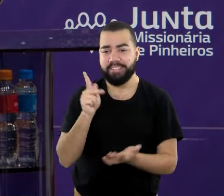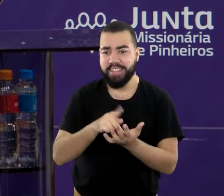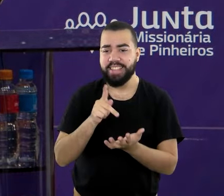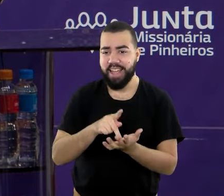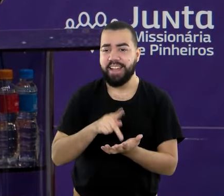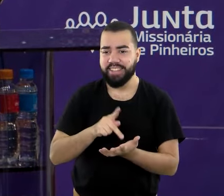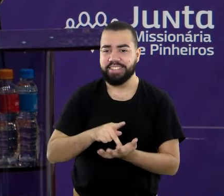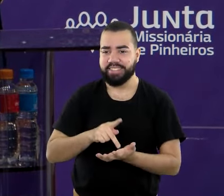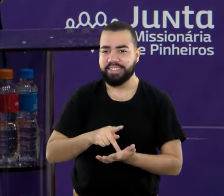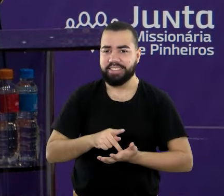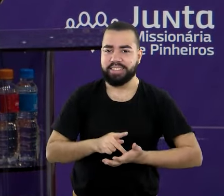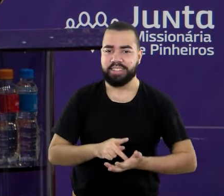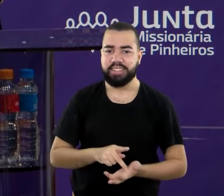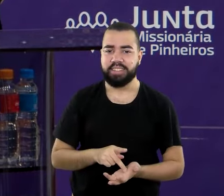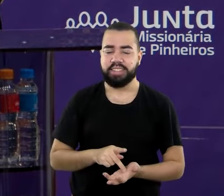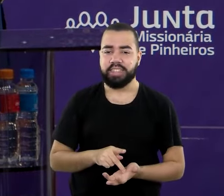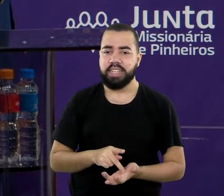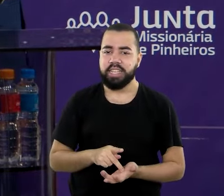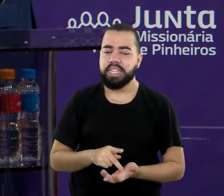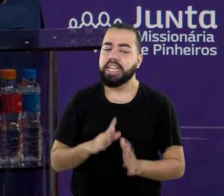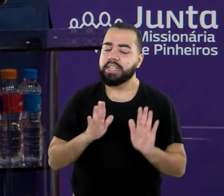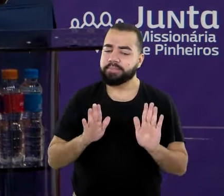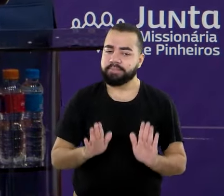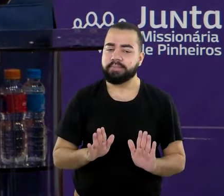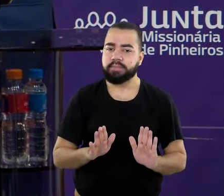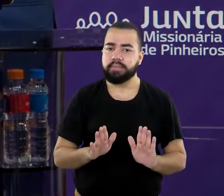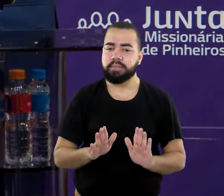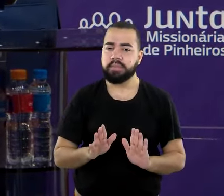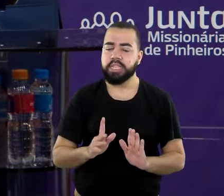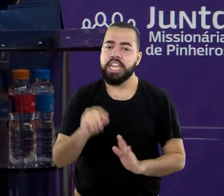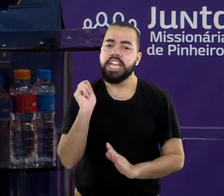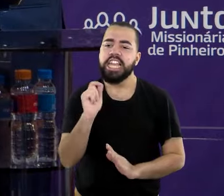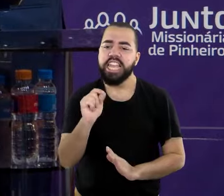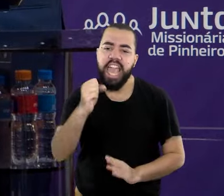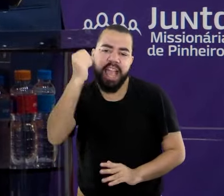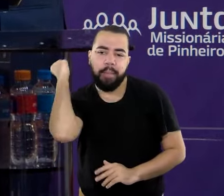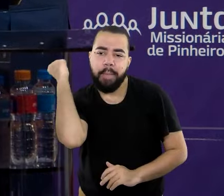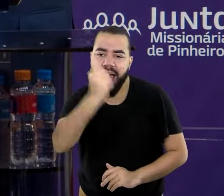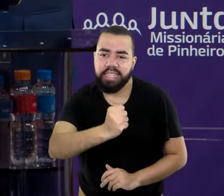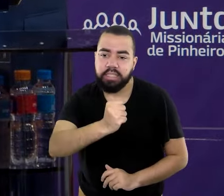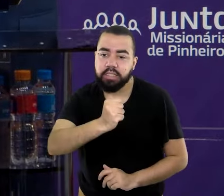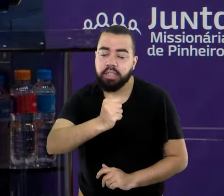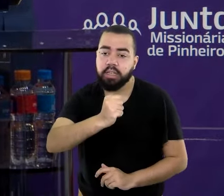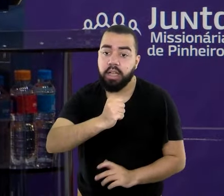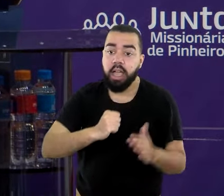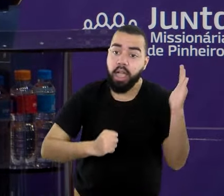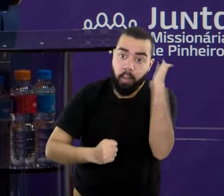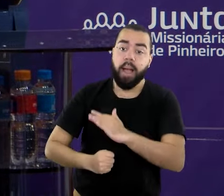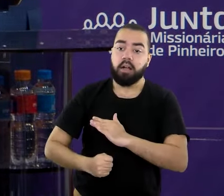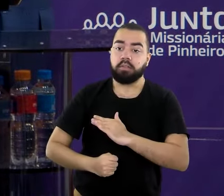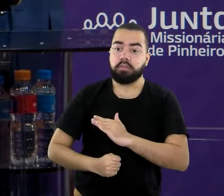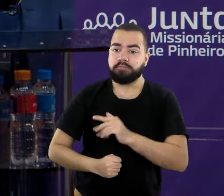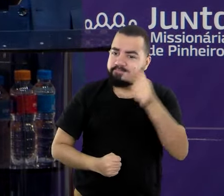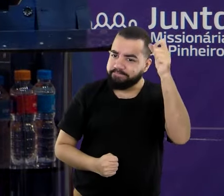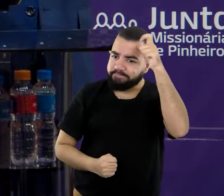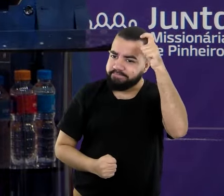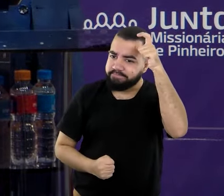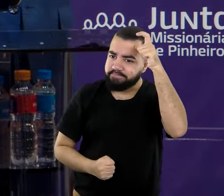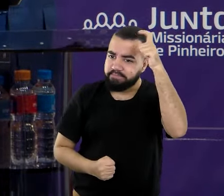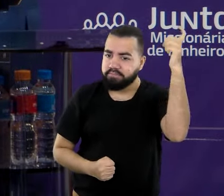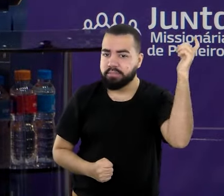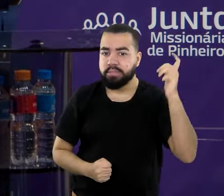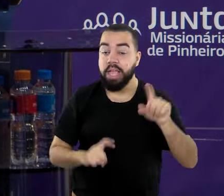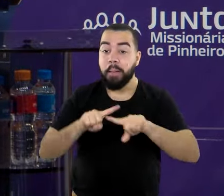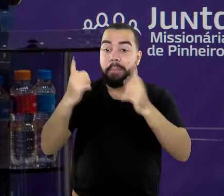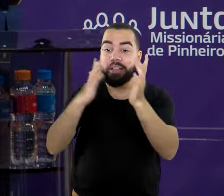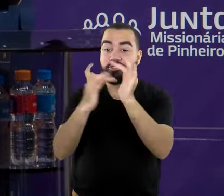사로잡고 있는 세력은 바로 마귀입니다. E quem tem esse poder é o maligno. 그런데 예수님이 이 땅에 오셨습니다.